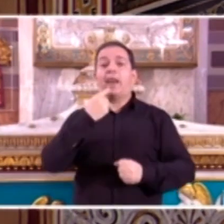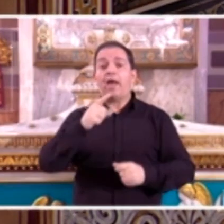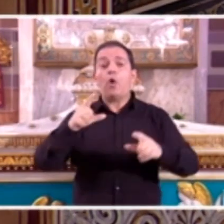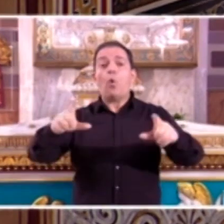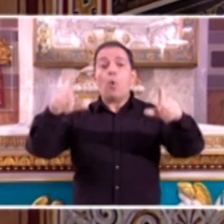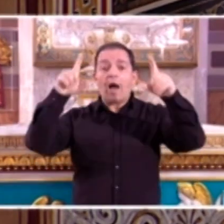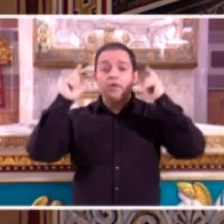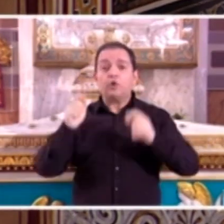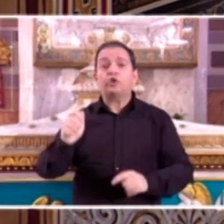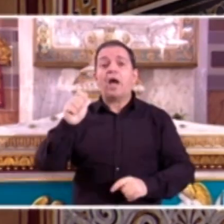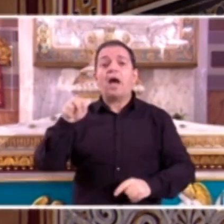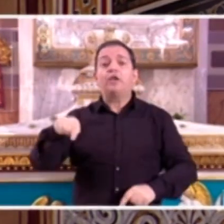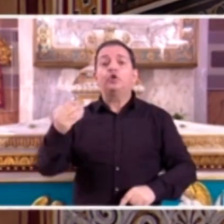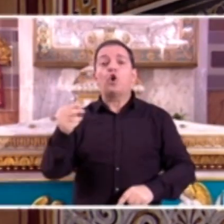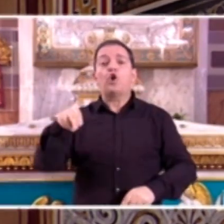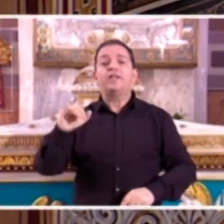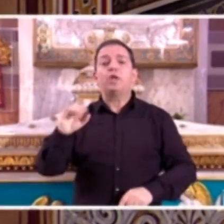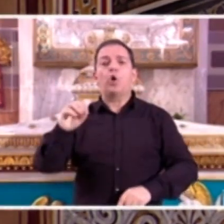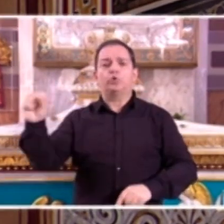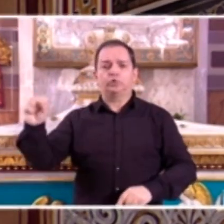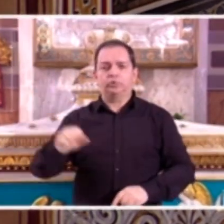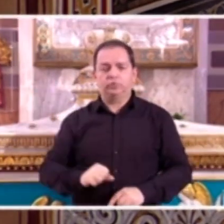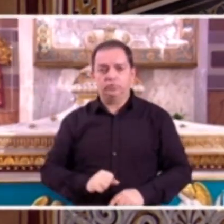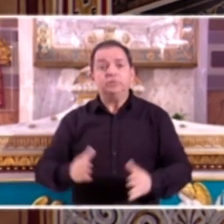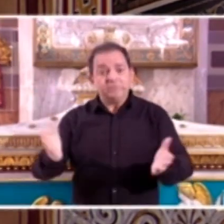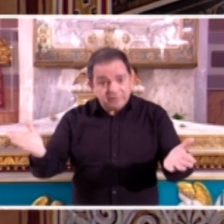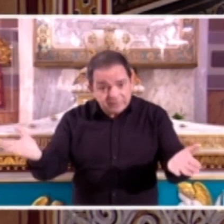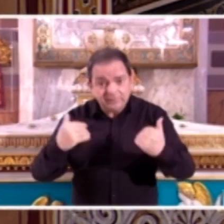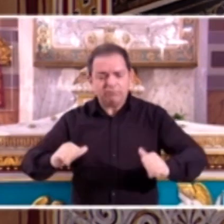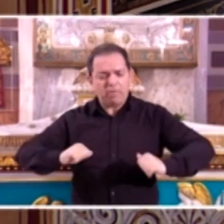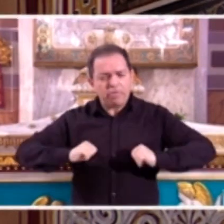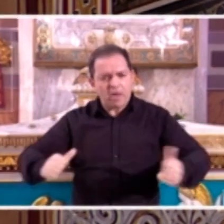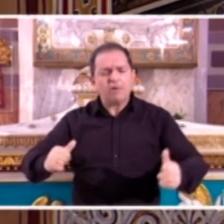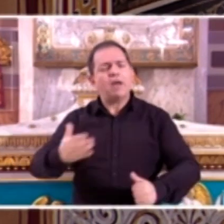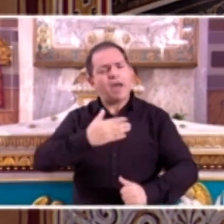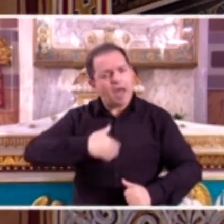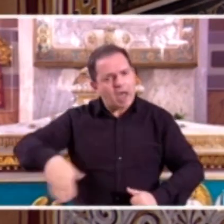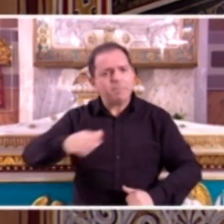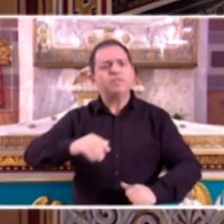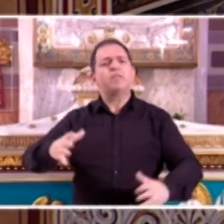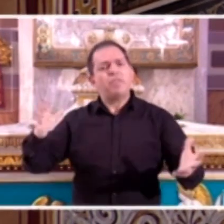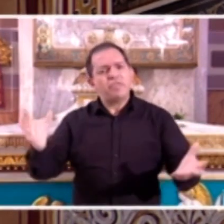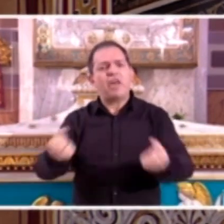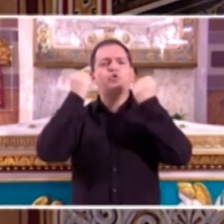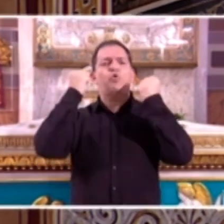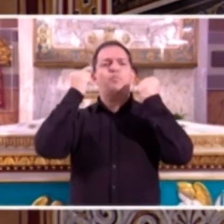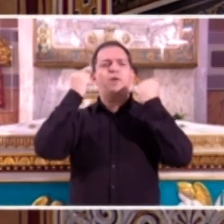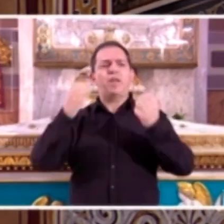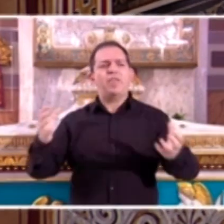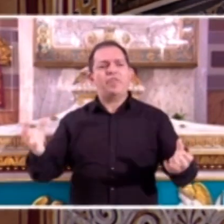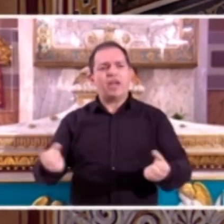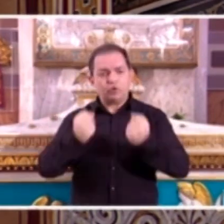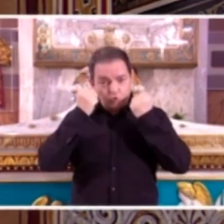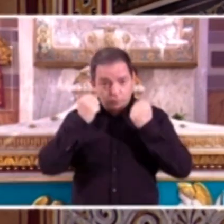Αντώνιος, ας έχουμε θάρρος ότι θα σωθούμε. Θα σωθούμε